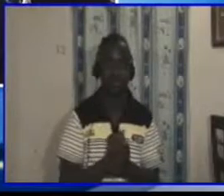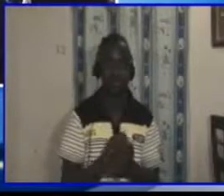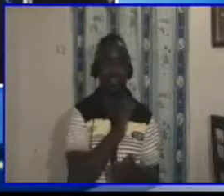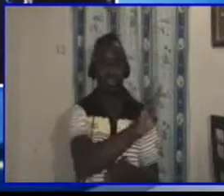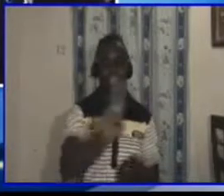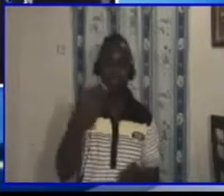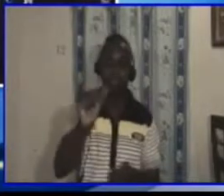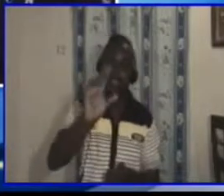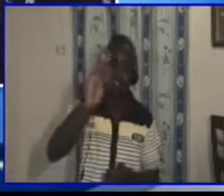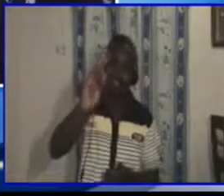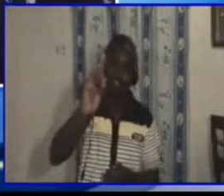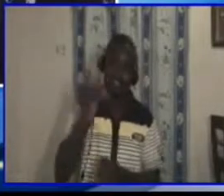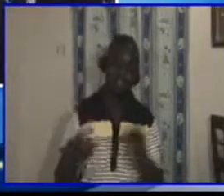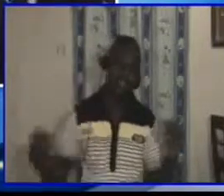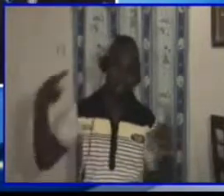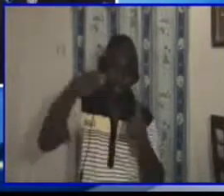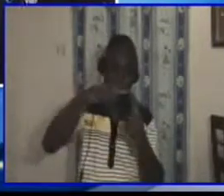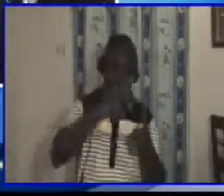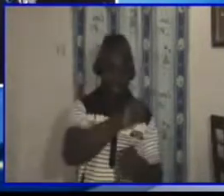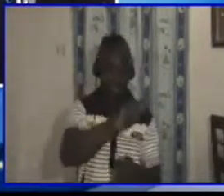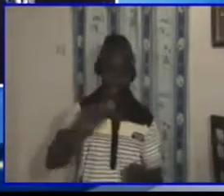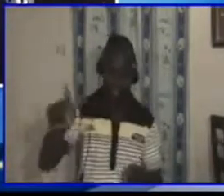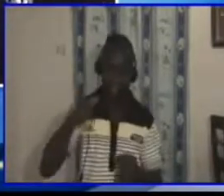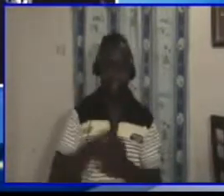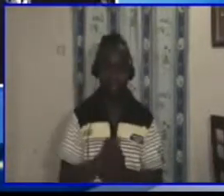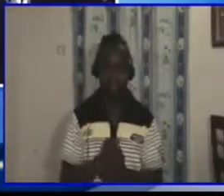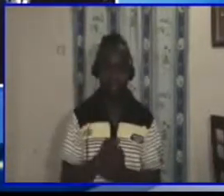in atti capitolo iii